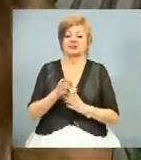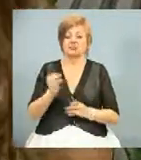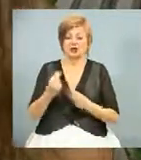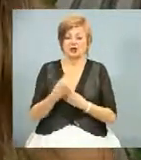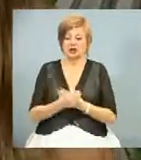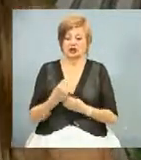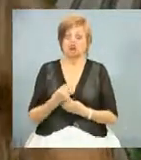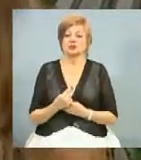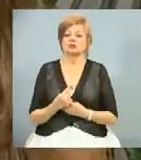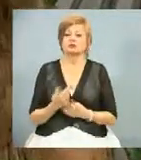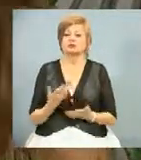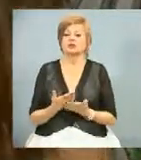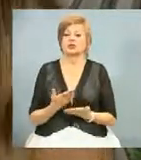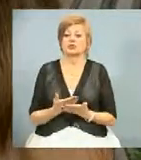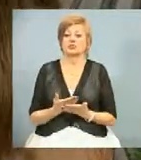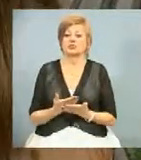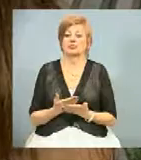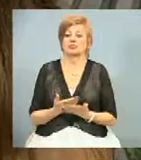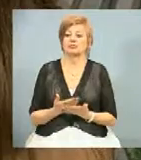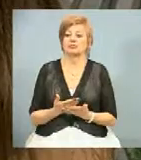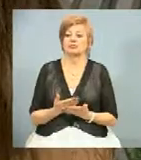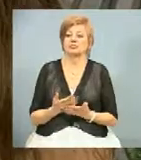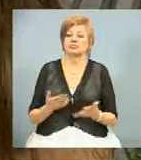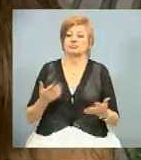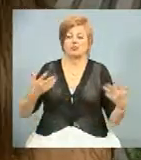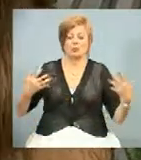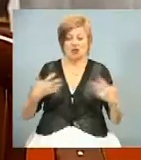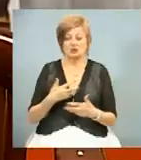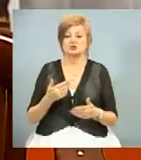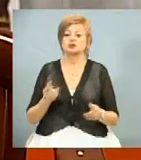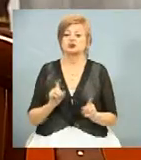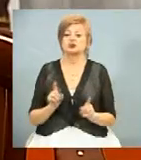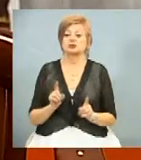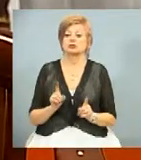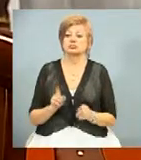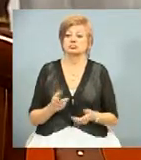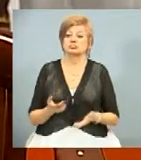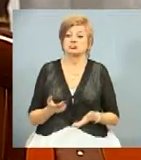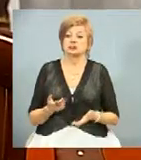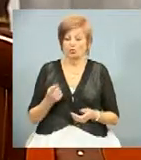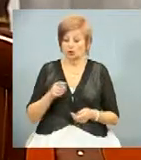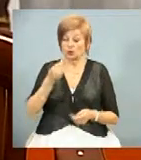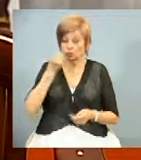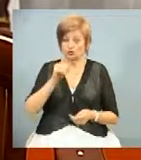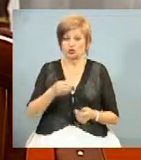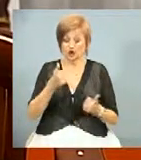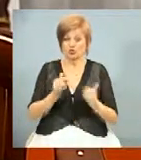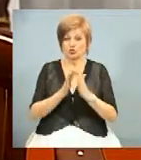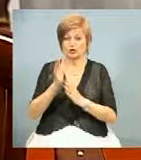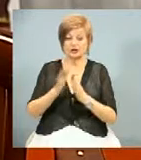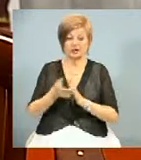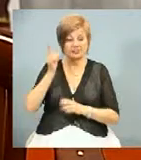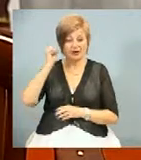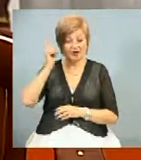рослинами, наприклад, коли ми хай там застудимось? Ні. Чому? Але ж вони ефективні. Люди ж наші